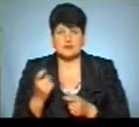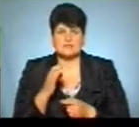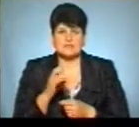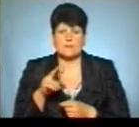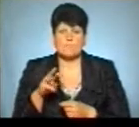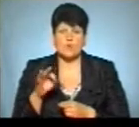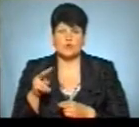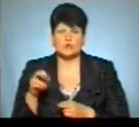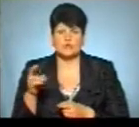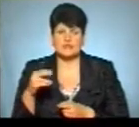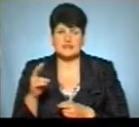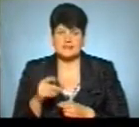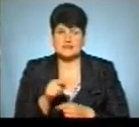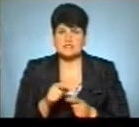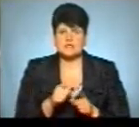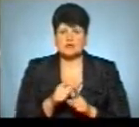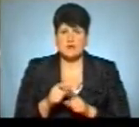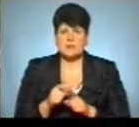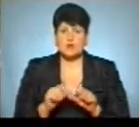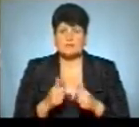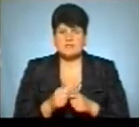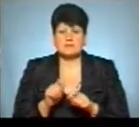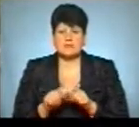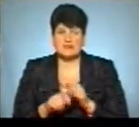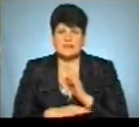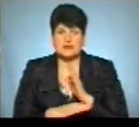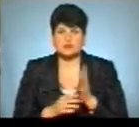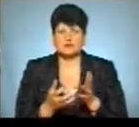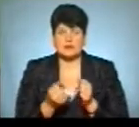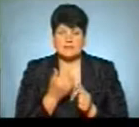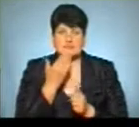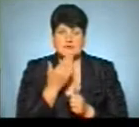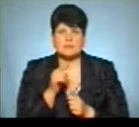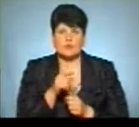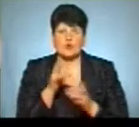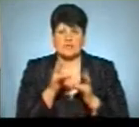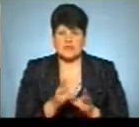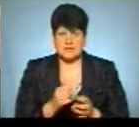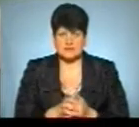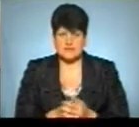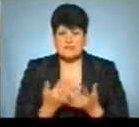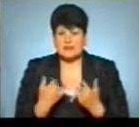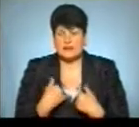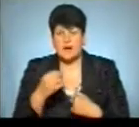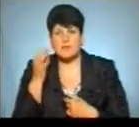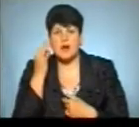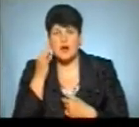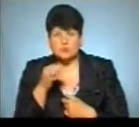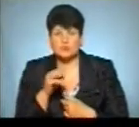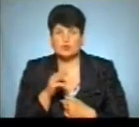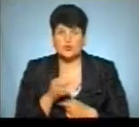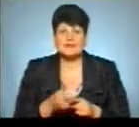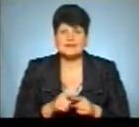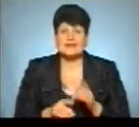За її словами, комісія перевіряє дерево, якщо отримує запит про його аварійність. Наскільки я так пригадую, то це